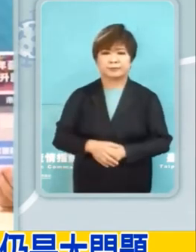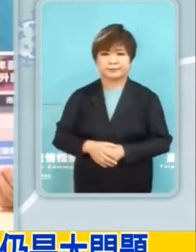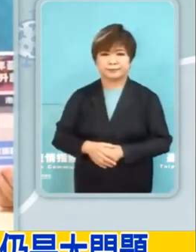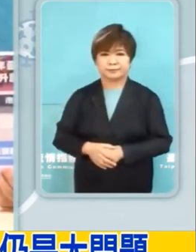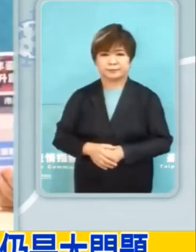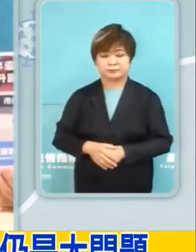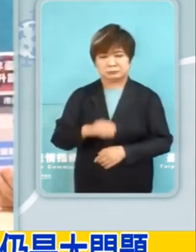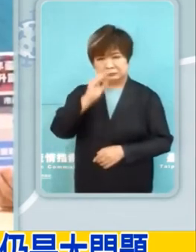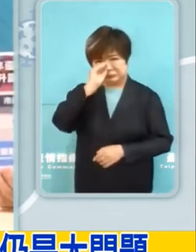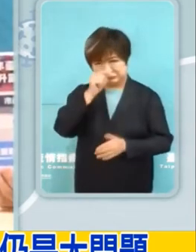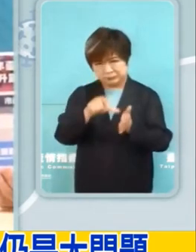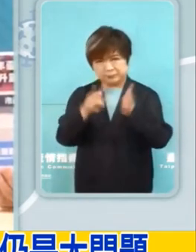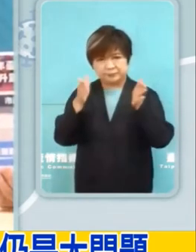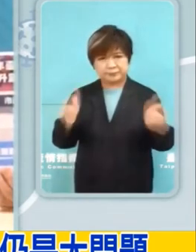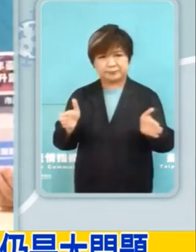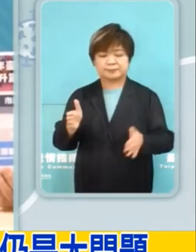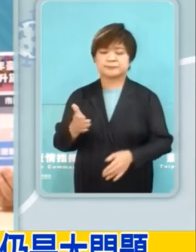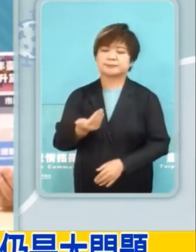期